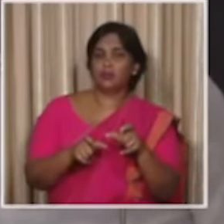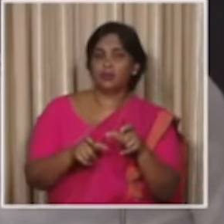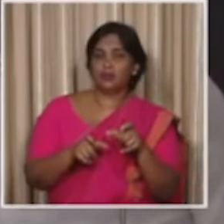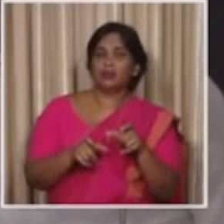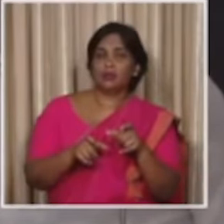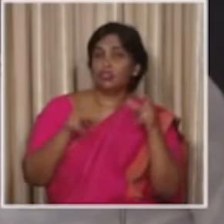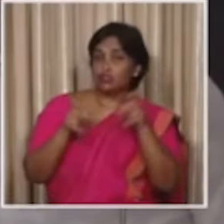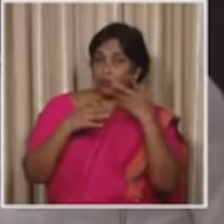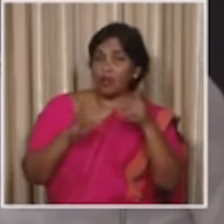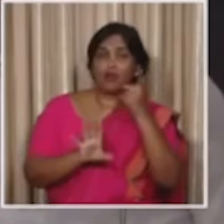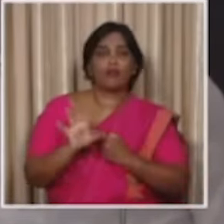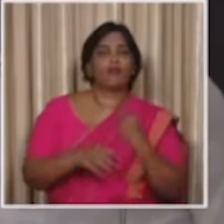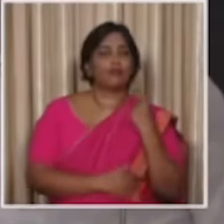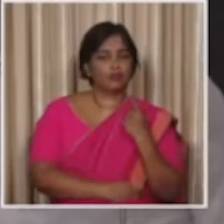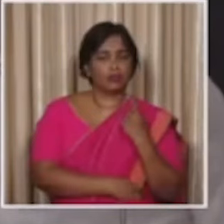තහනම් නියෝගයක් දීලා අවුරුද්දක්